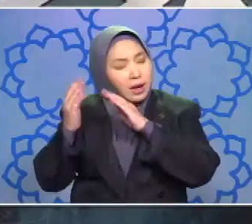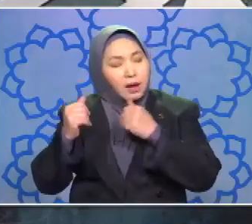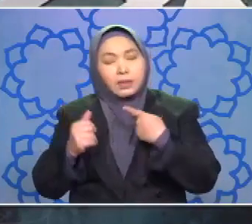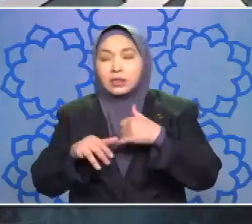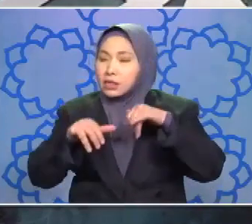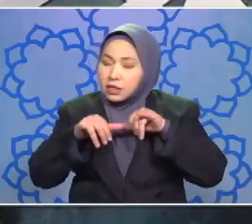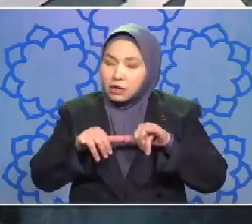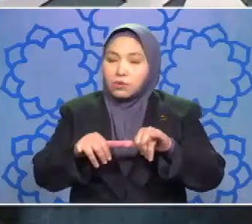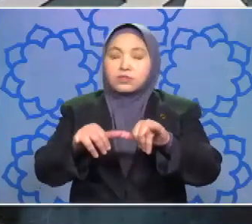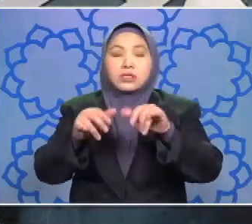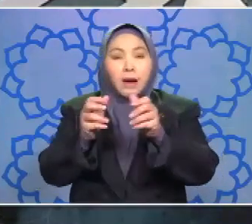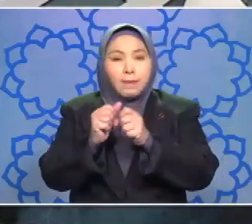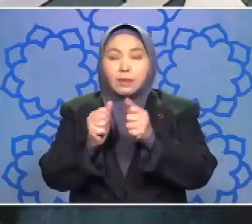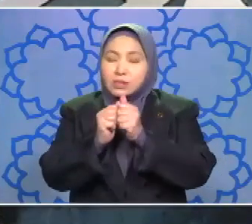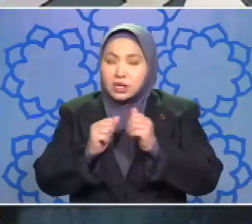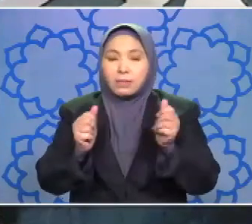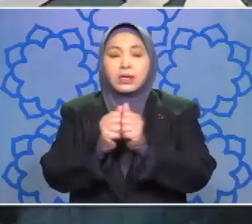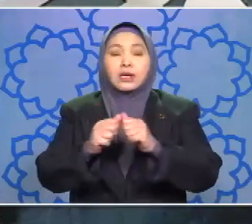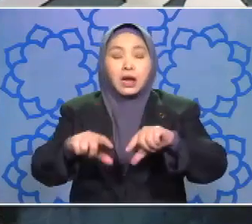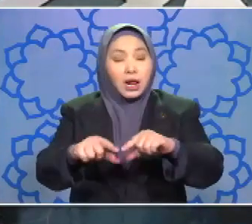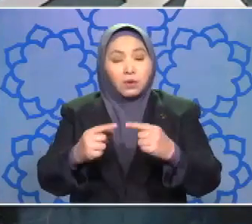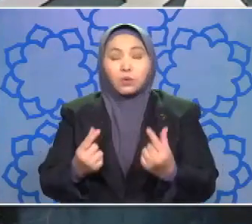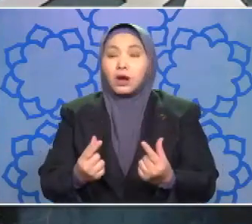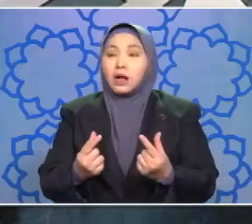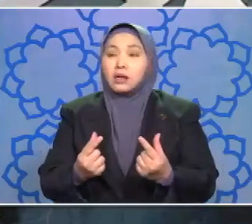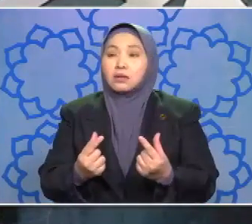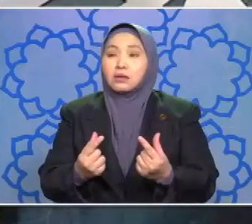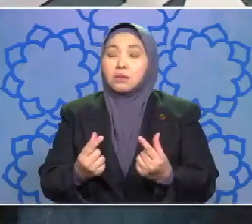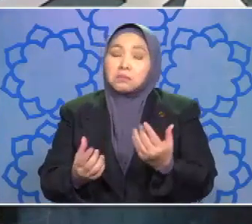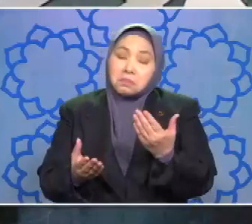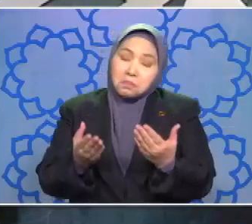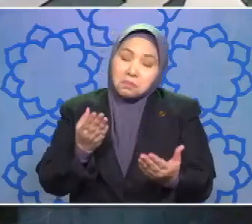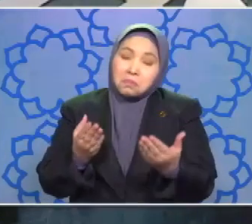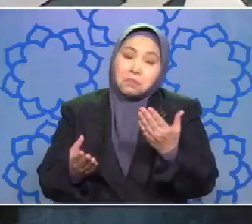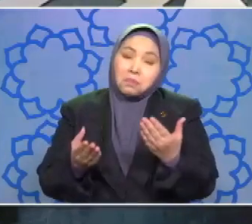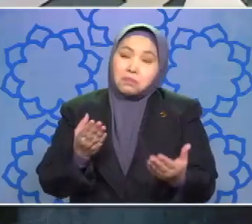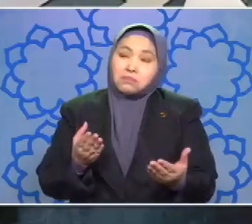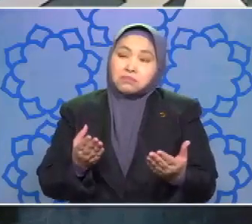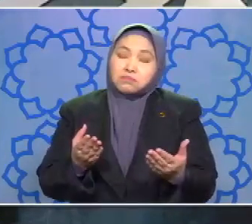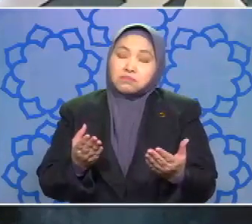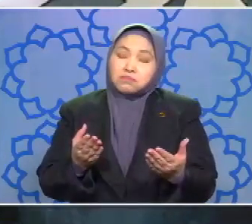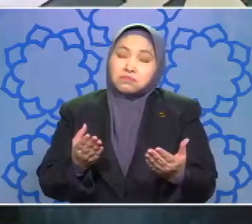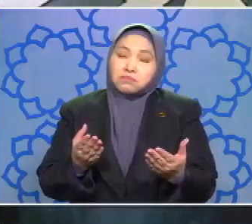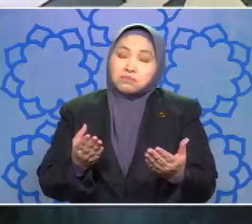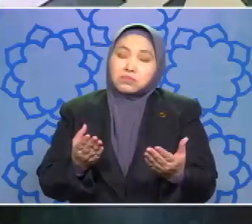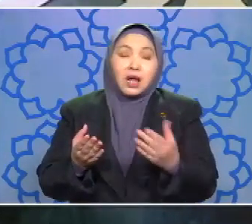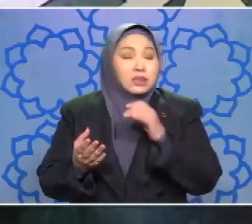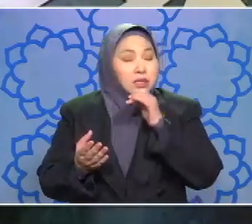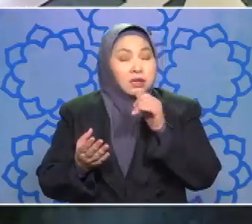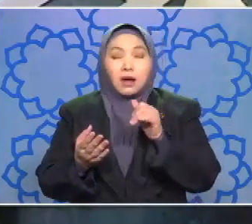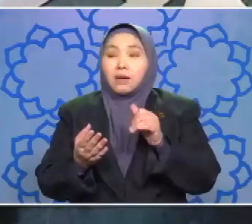hidup kita dapat bersama dengan Al-Quran. Jika pun barangkali andai tidak dapat berakhir